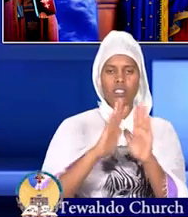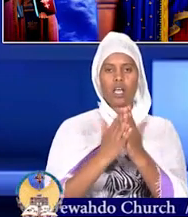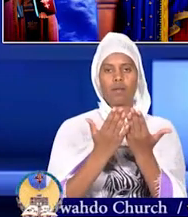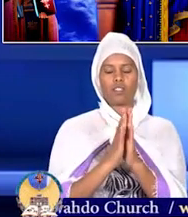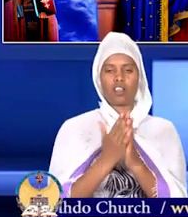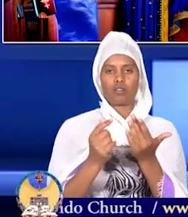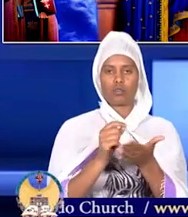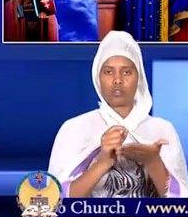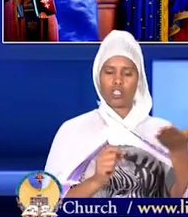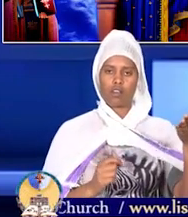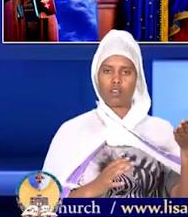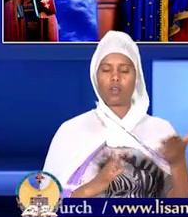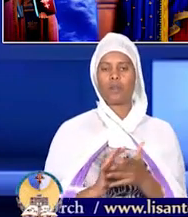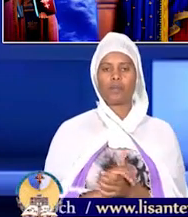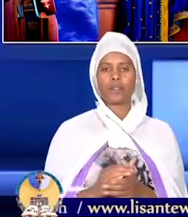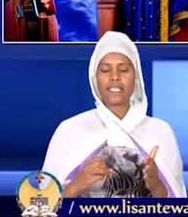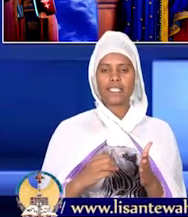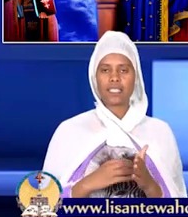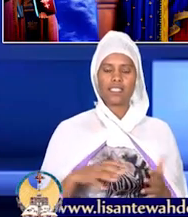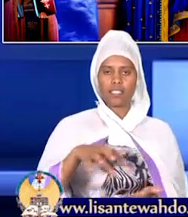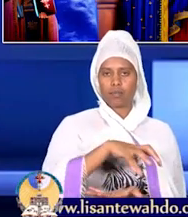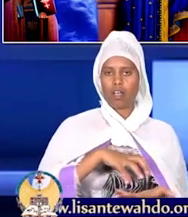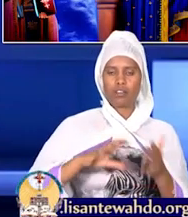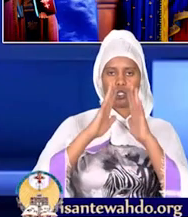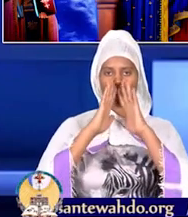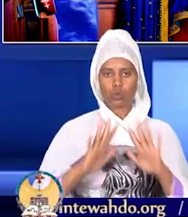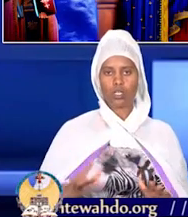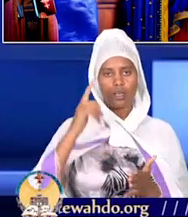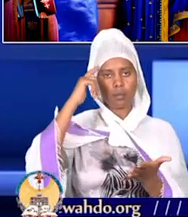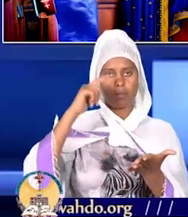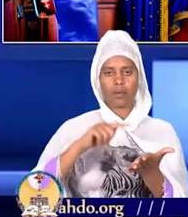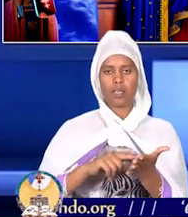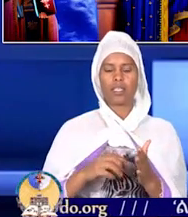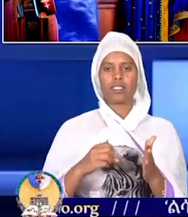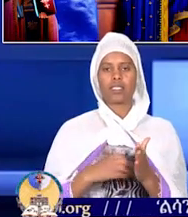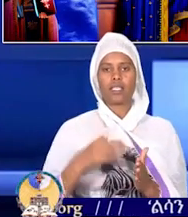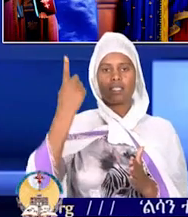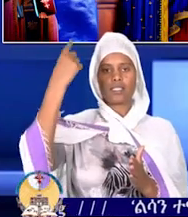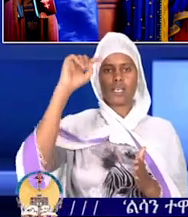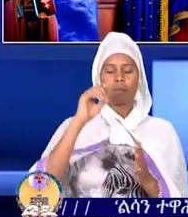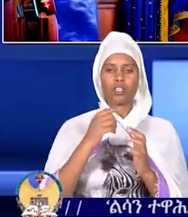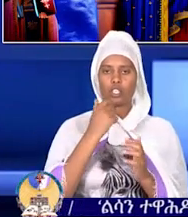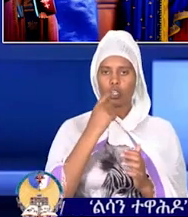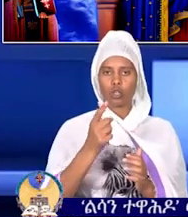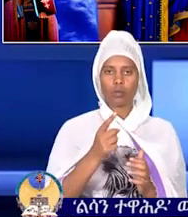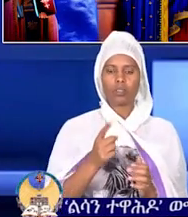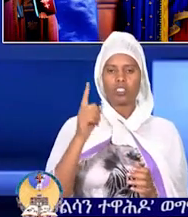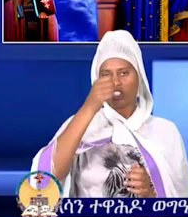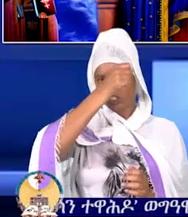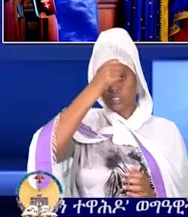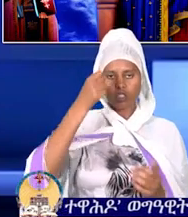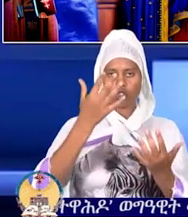ዝገልፅ እዚ ኣብ መፅሓፍ ቅዱስና ዘሎ እዩ። ስለዚ ብሓፈሻ ቅዱሳን ክንብል ከለና ስለ እግዚኣብሄር